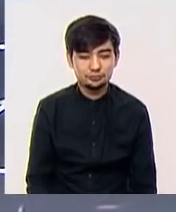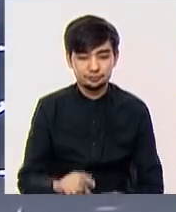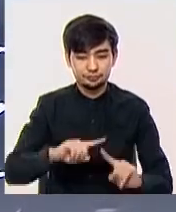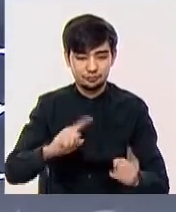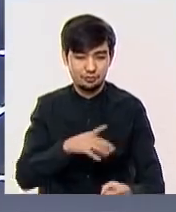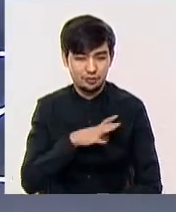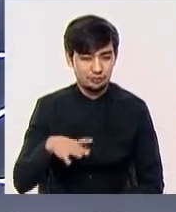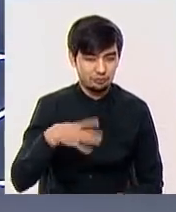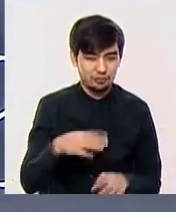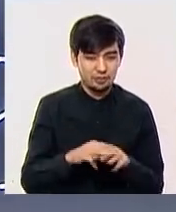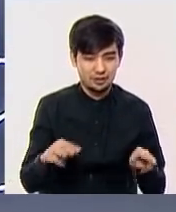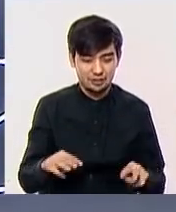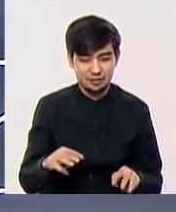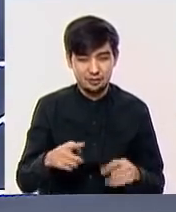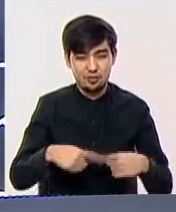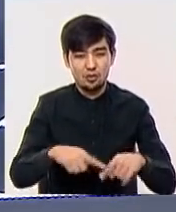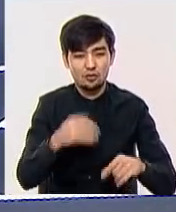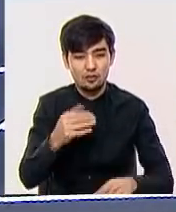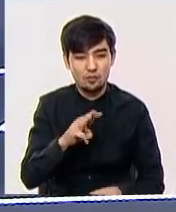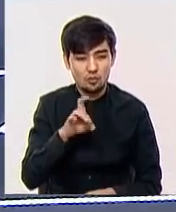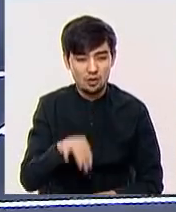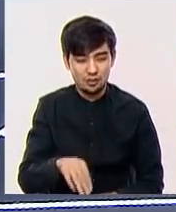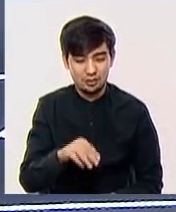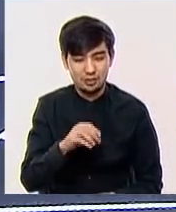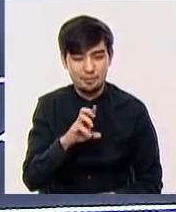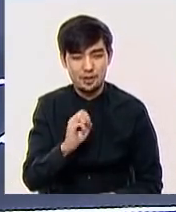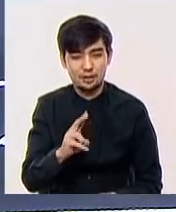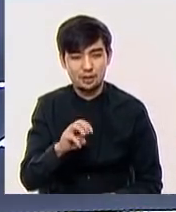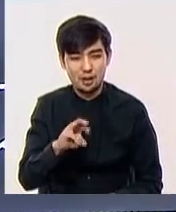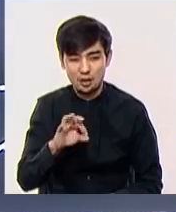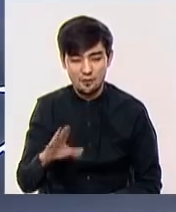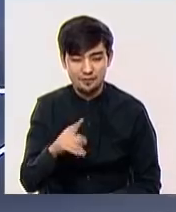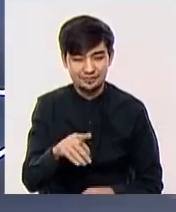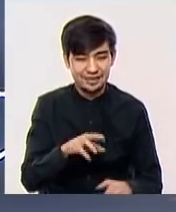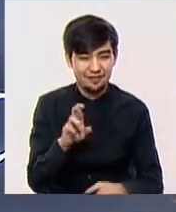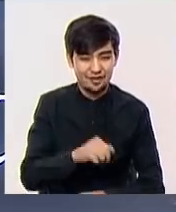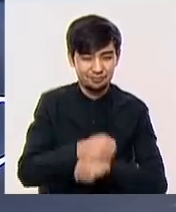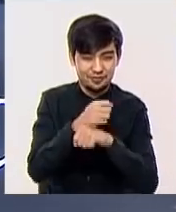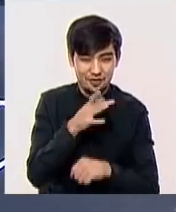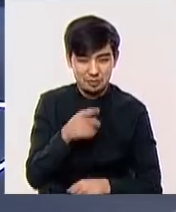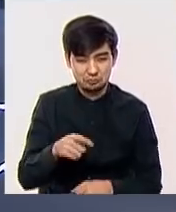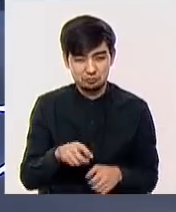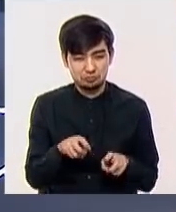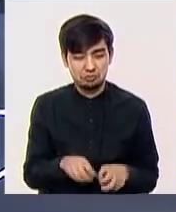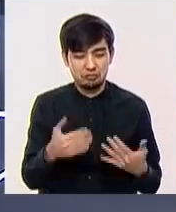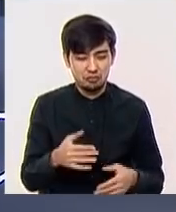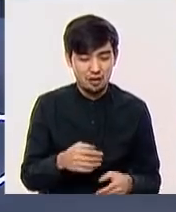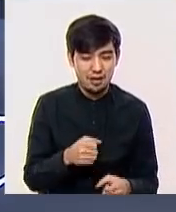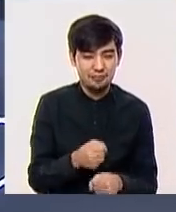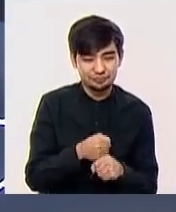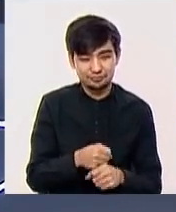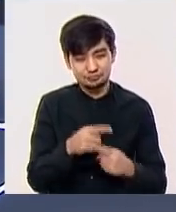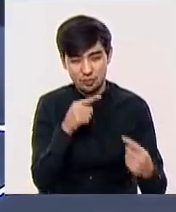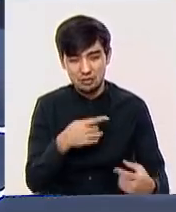Задержанный экс-министр обороны Мурата Бектанова обвиняют в бездействии во время январских событий. Он был освобожден от